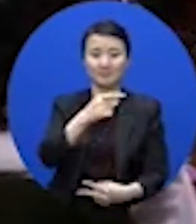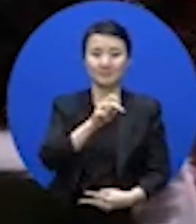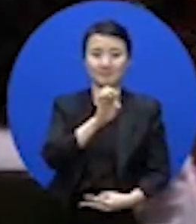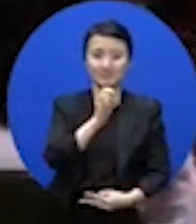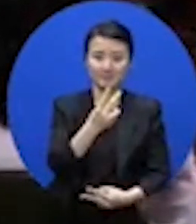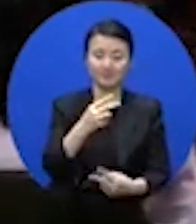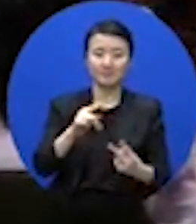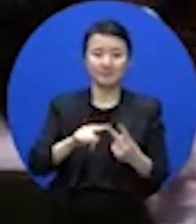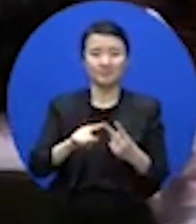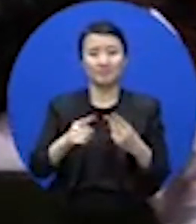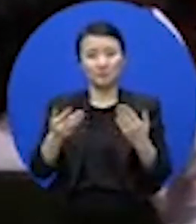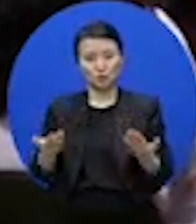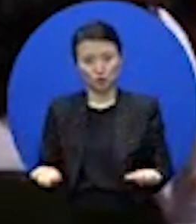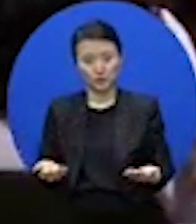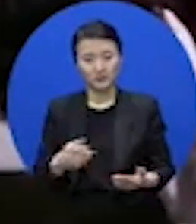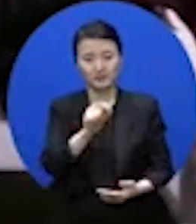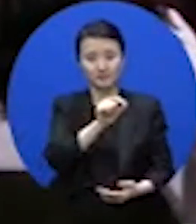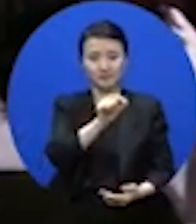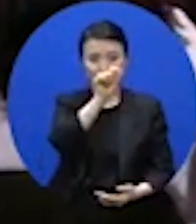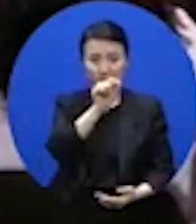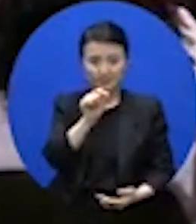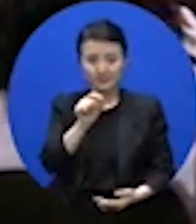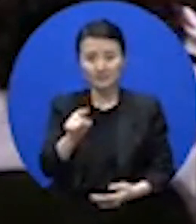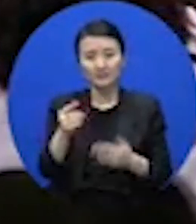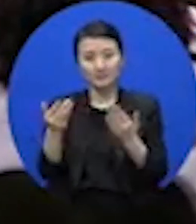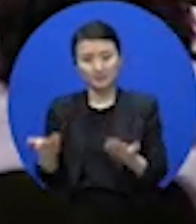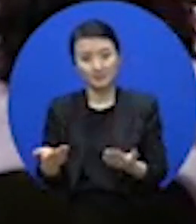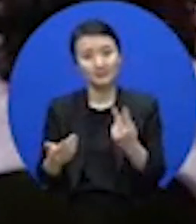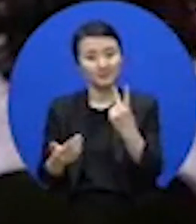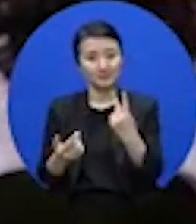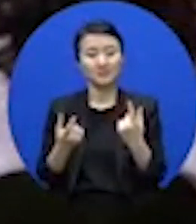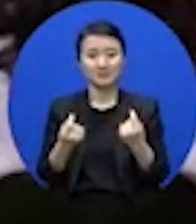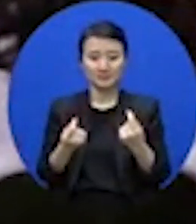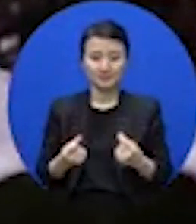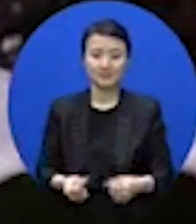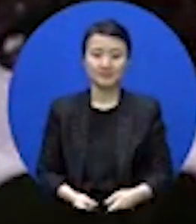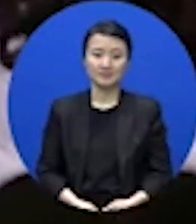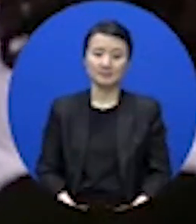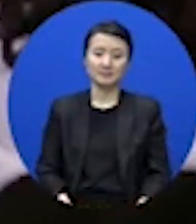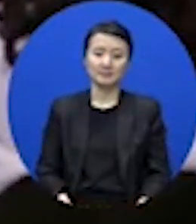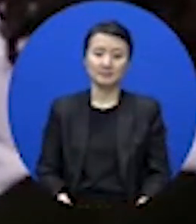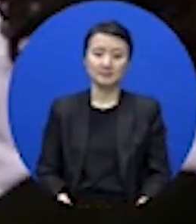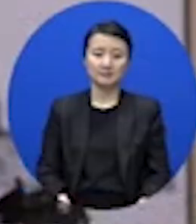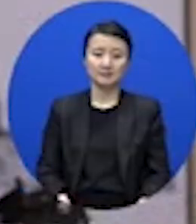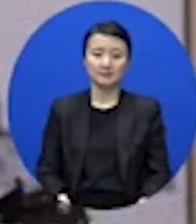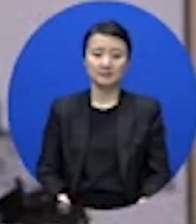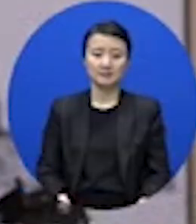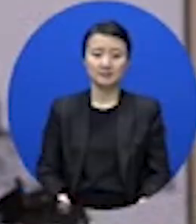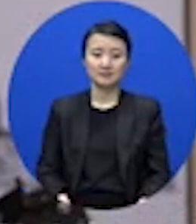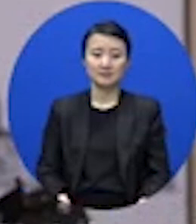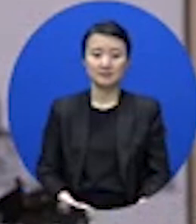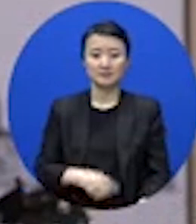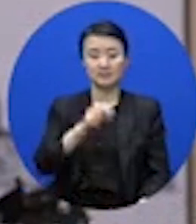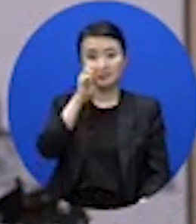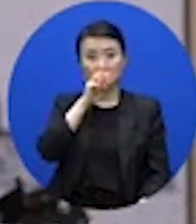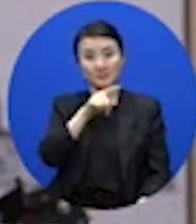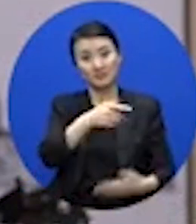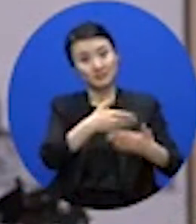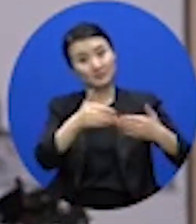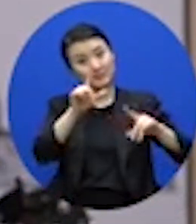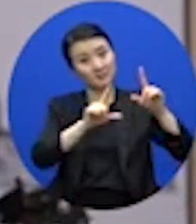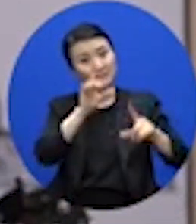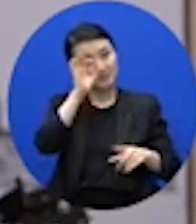음표와 심표. 그쵸? 네, 음표와 심표로 나누어져 있다고 했고 자, 여기는 이 음악은 어때요? 이 음악은